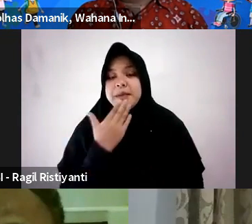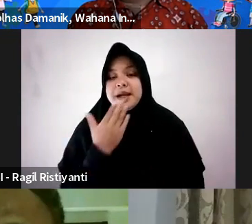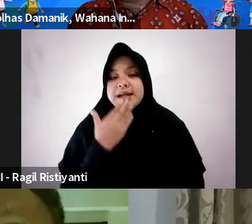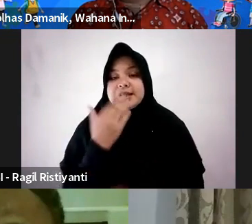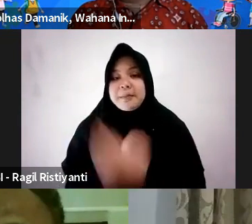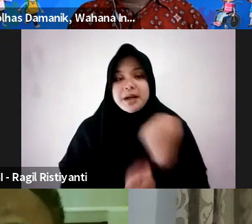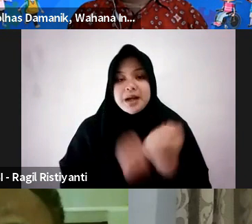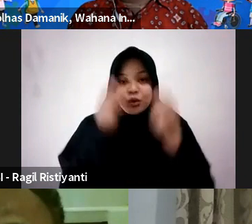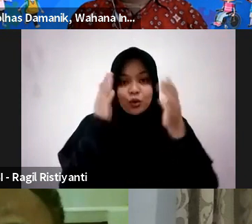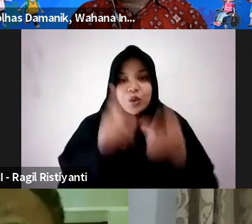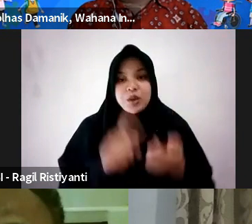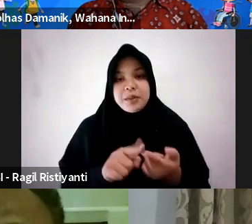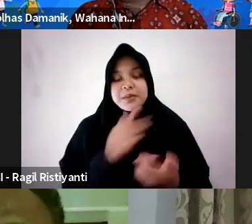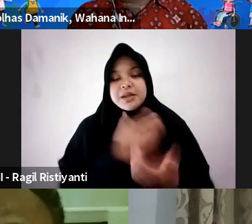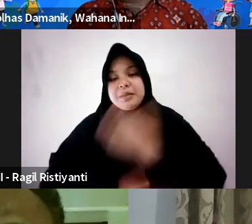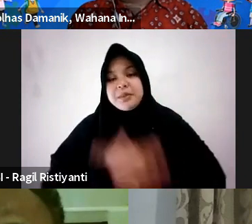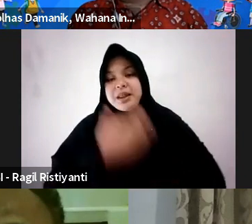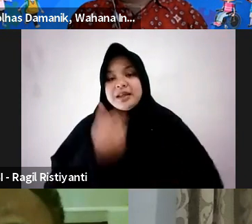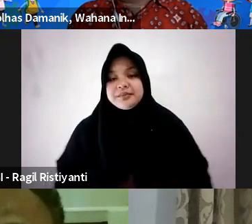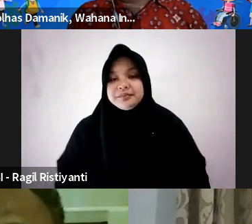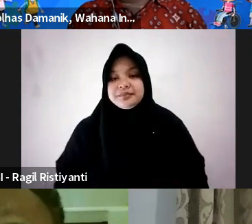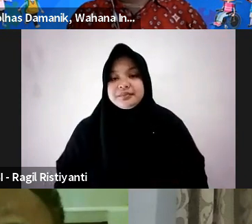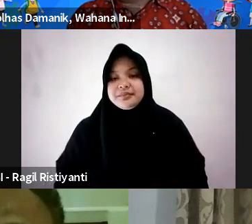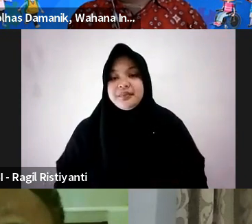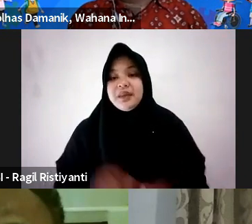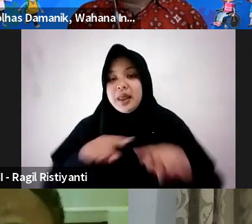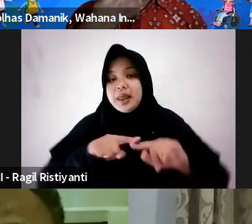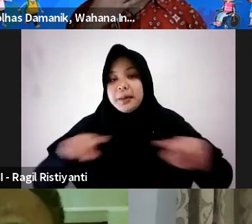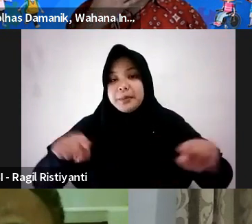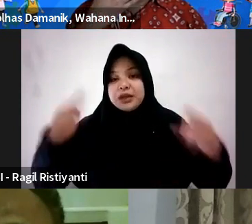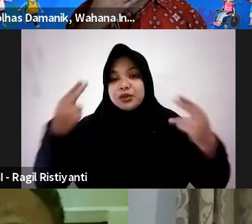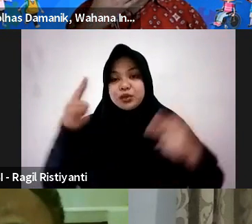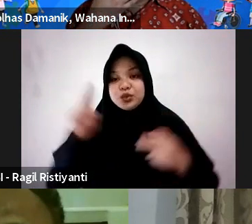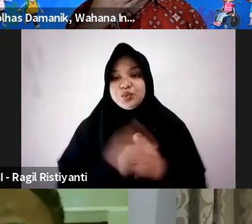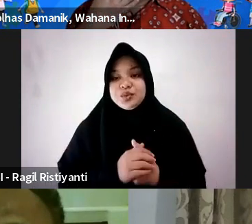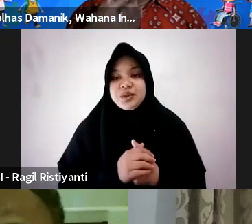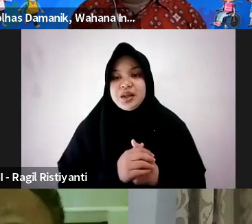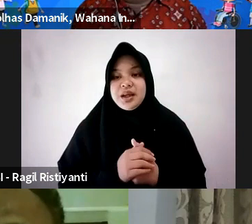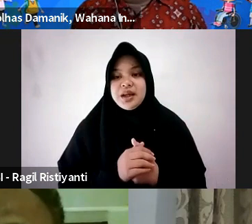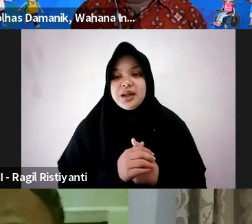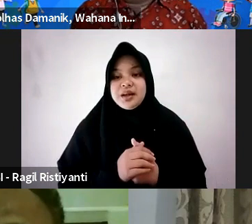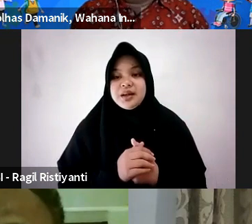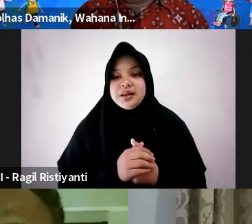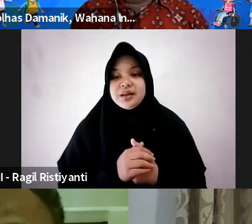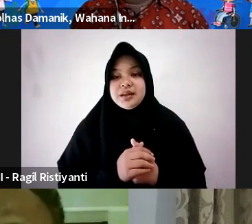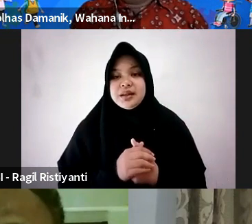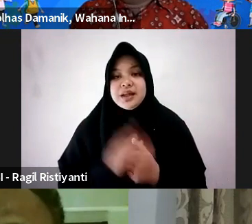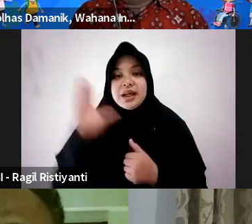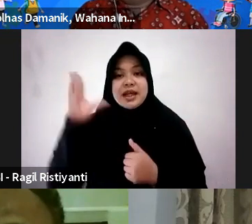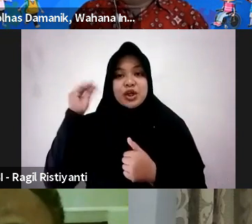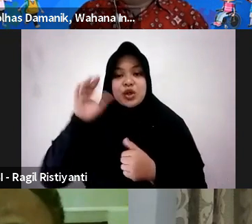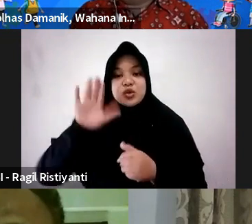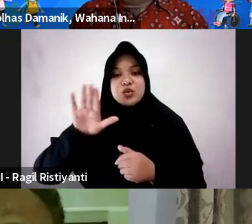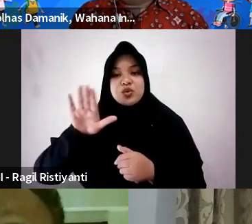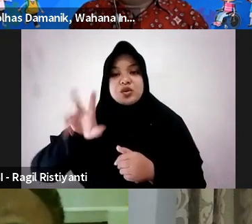teman-teman disabilitas gitu tapi juga untuk nyusu sebaliknya untuk orang-orang atau yang